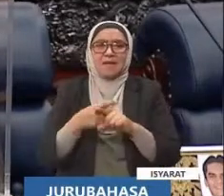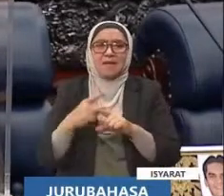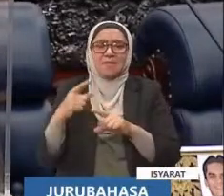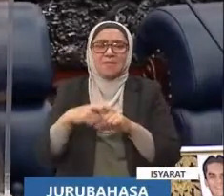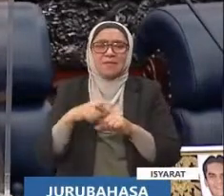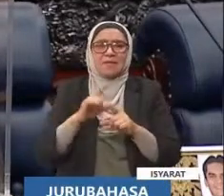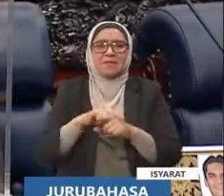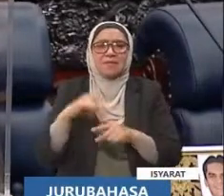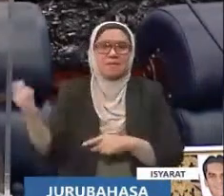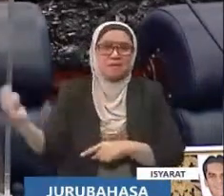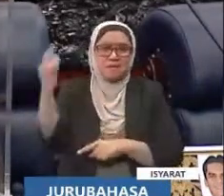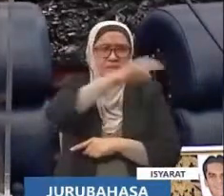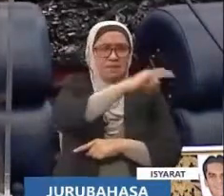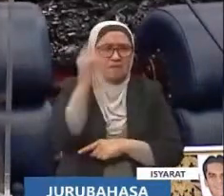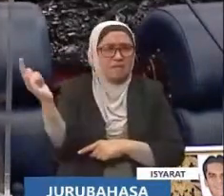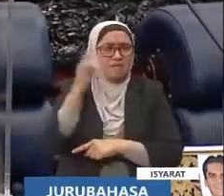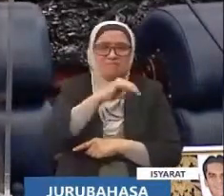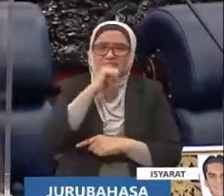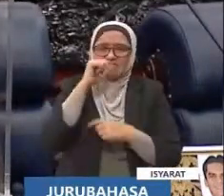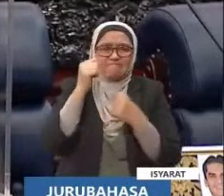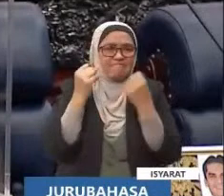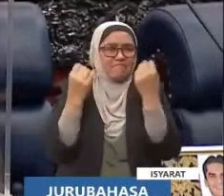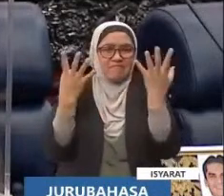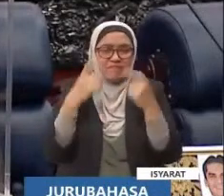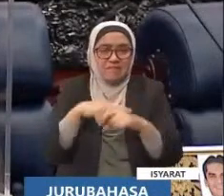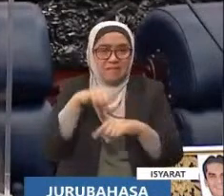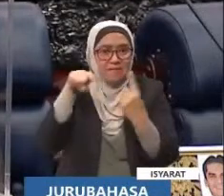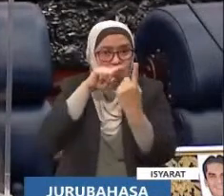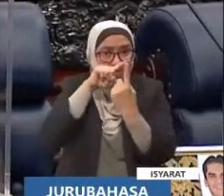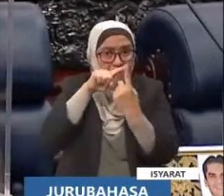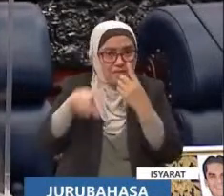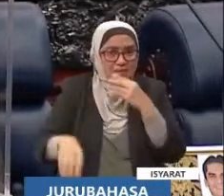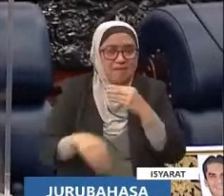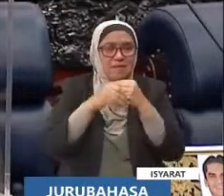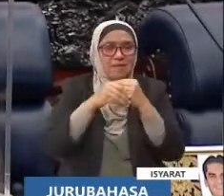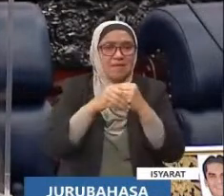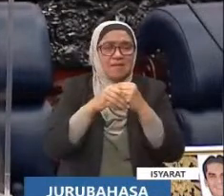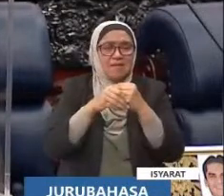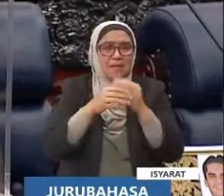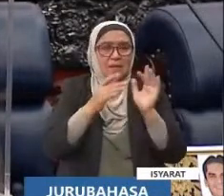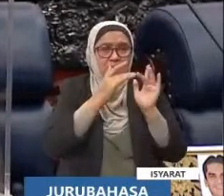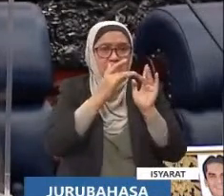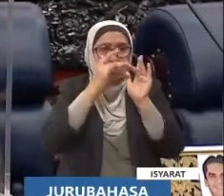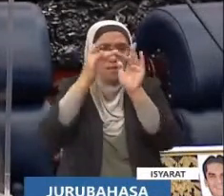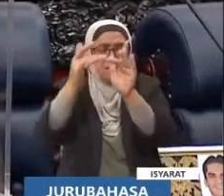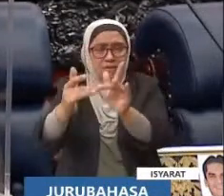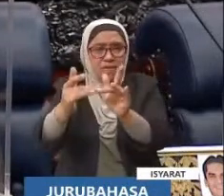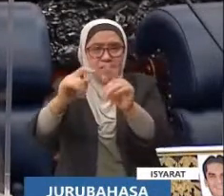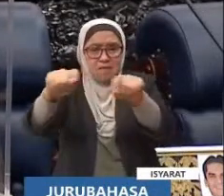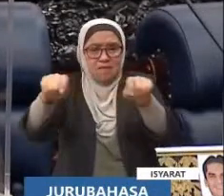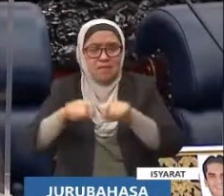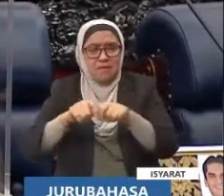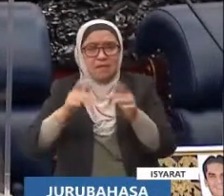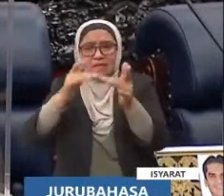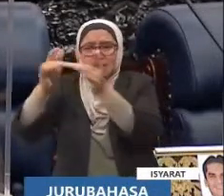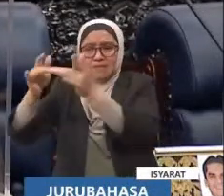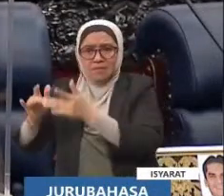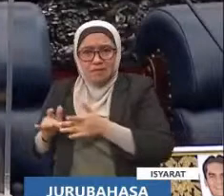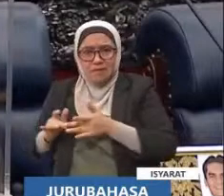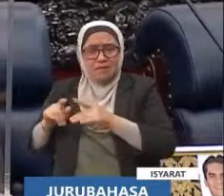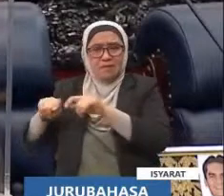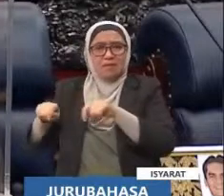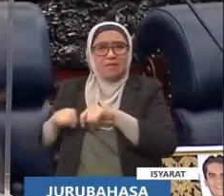tetapi apabila frekuensi seks sudah bertambah detected antara satu tempat ke suatu tempat lain Jono tidak terjejas